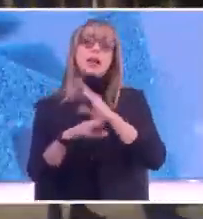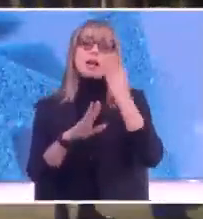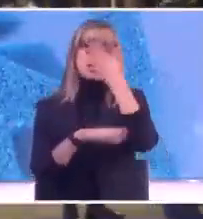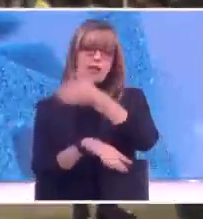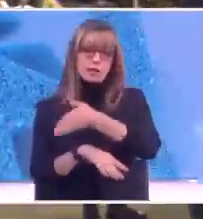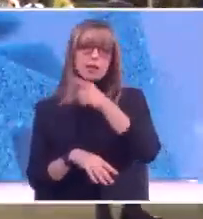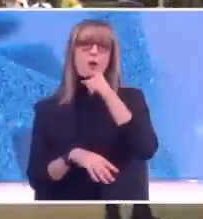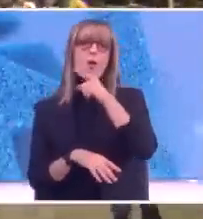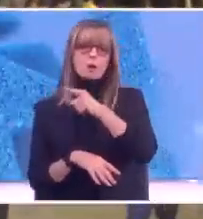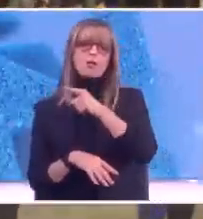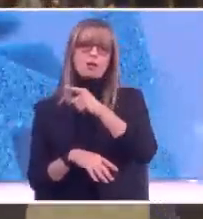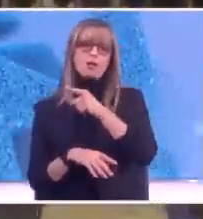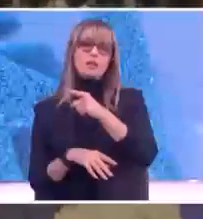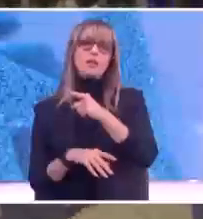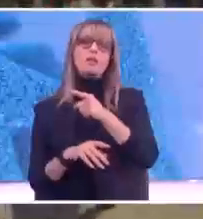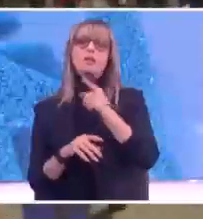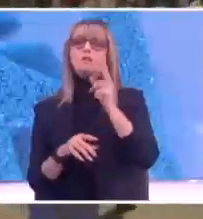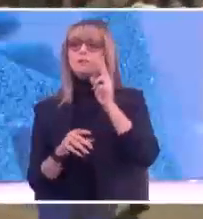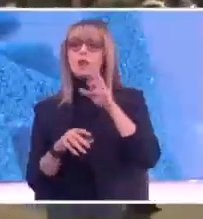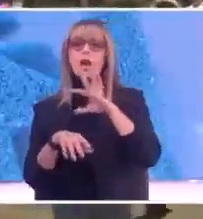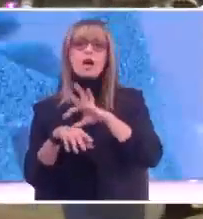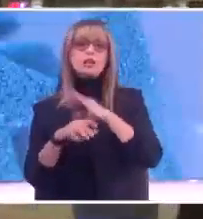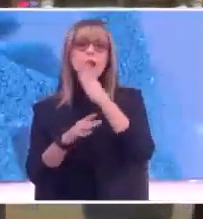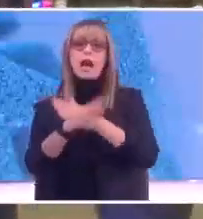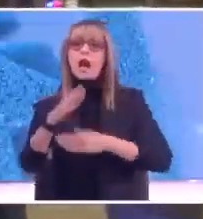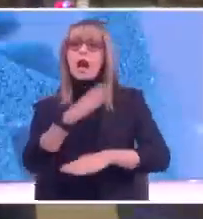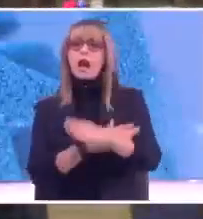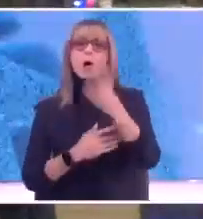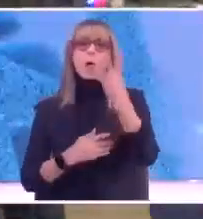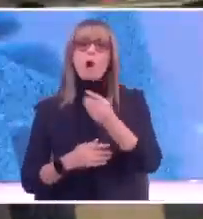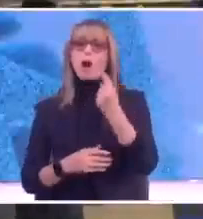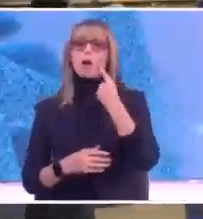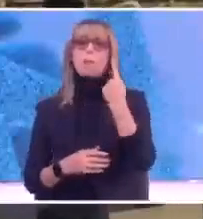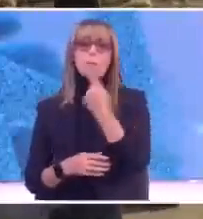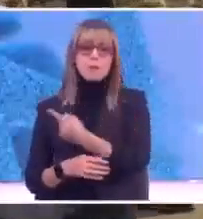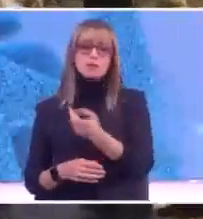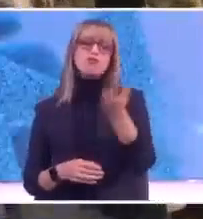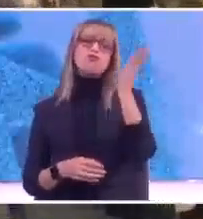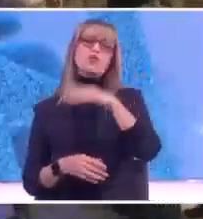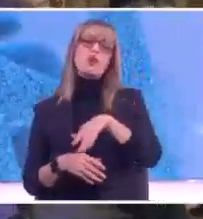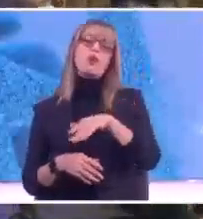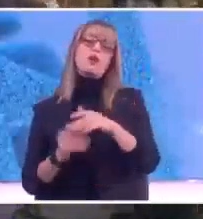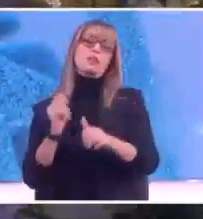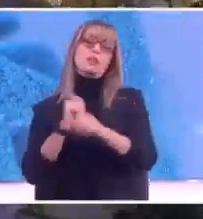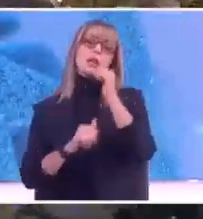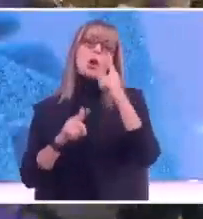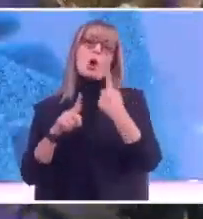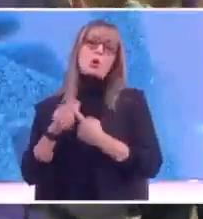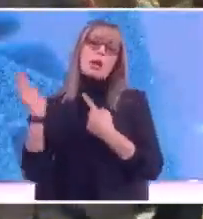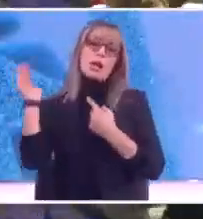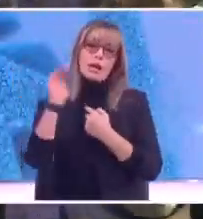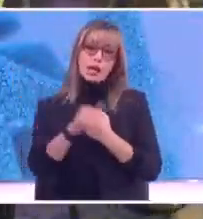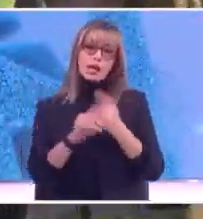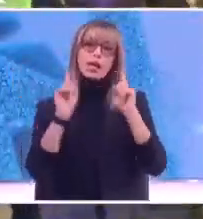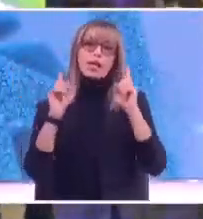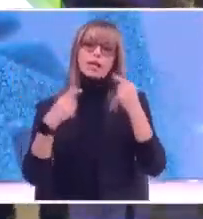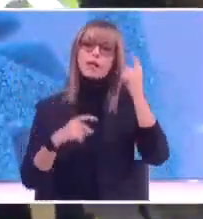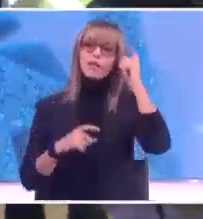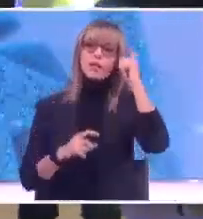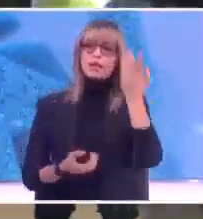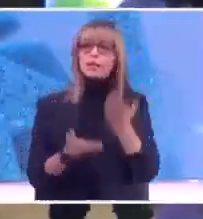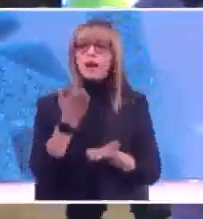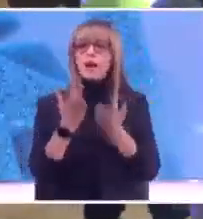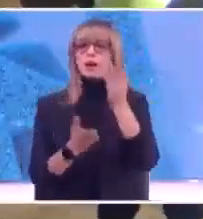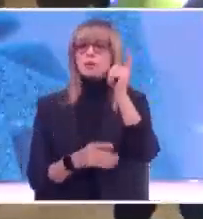tekrar buraya, bölgeye geldi. Yani olayın yaşandığı otele geldi. Kısa bir yetkililerle değerlendirme yaptıktan